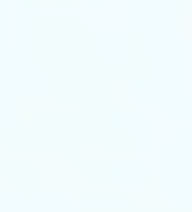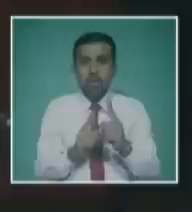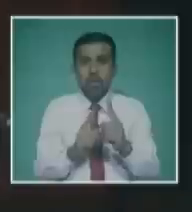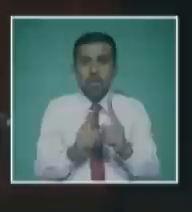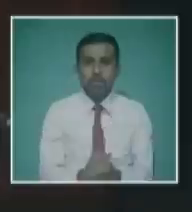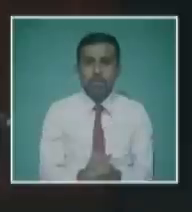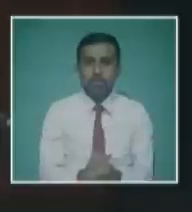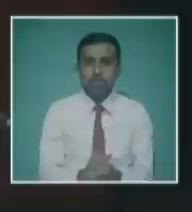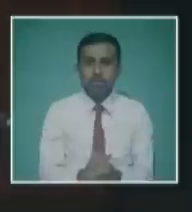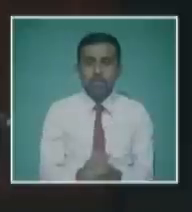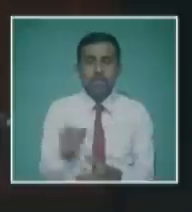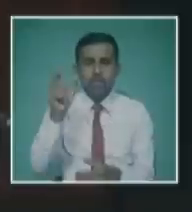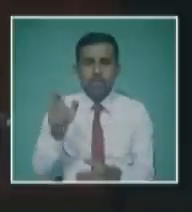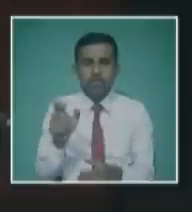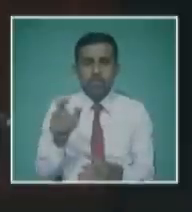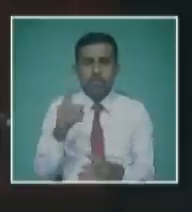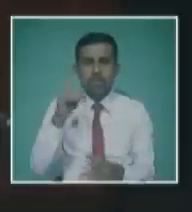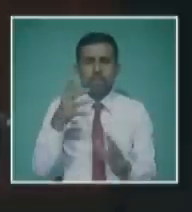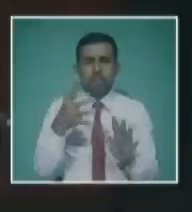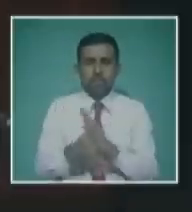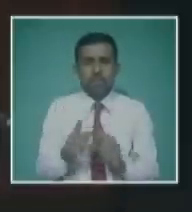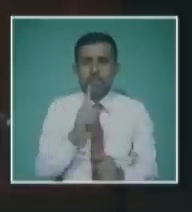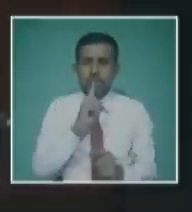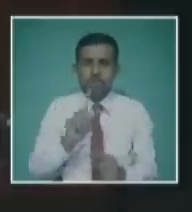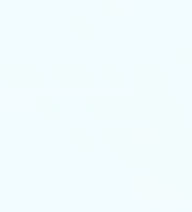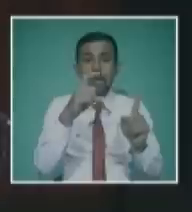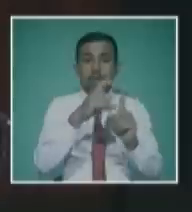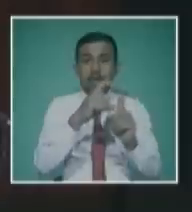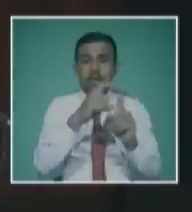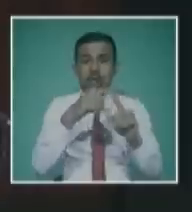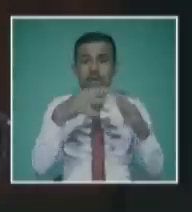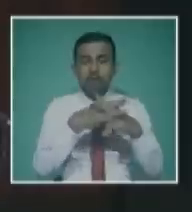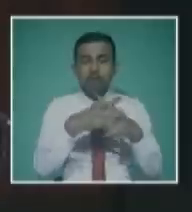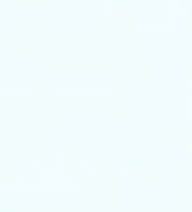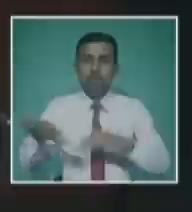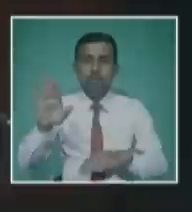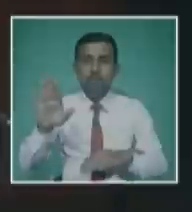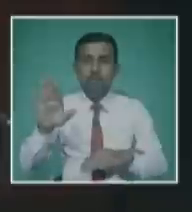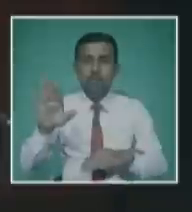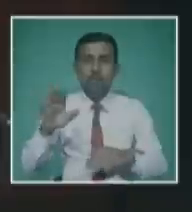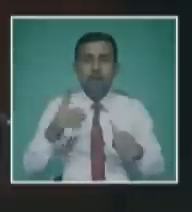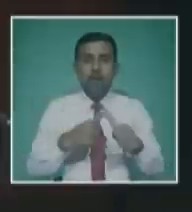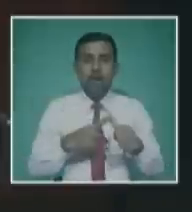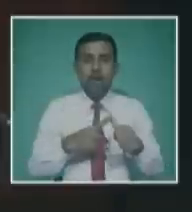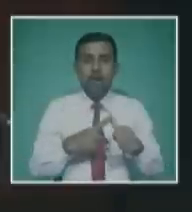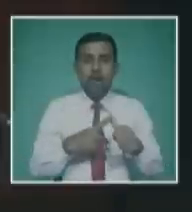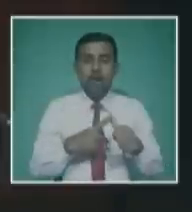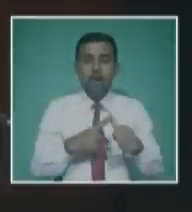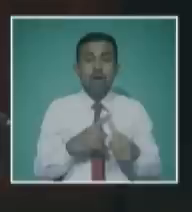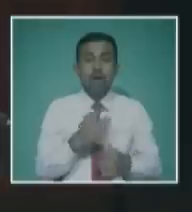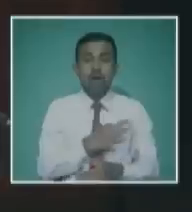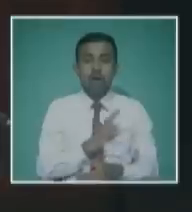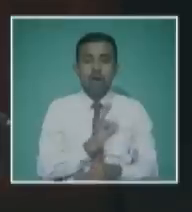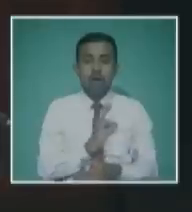කතාවේදී කිව්වා එතුමාට වැරදීමකින් ඒක කියවෙන්න ඇති දෙව්දත්තර නිදොස් කොට නිදහස් කරලා අඟුලිමාල මහරහතන්